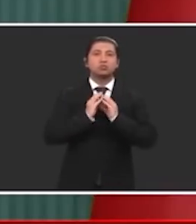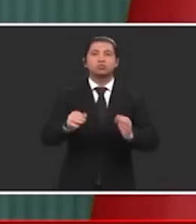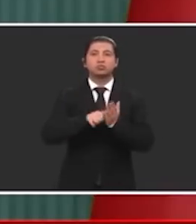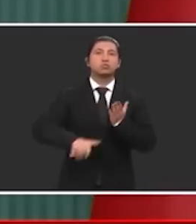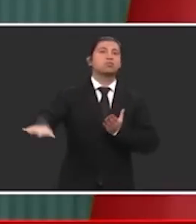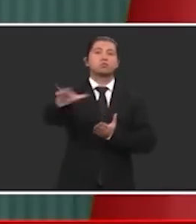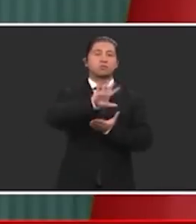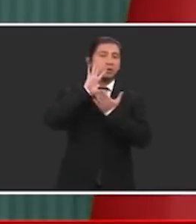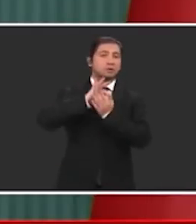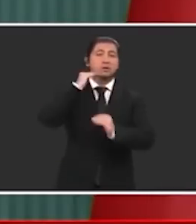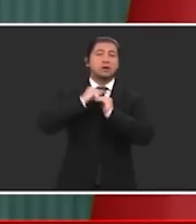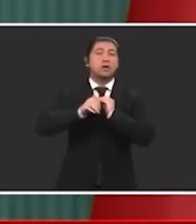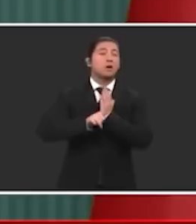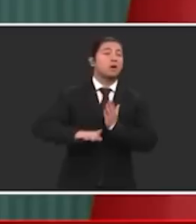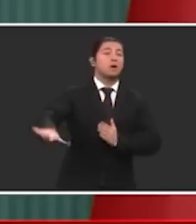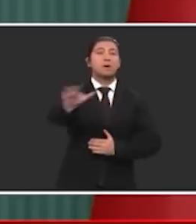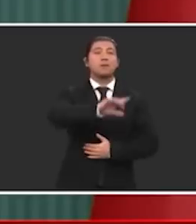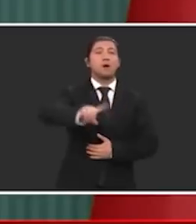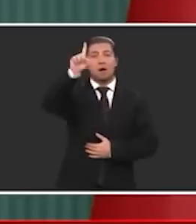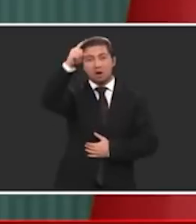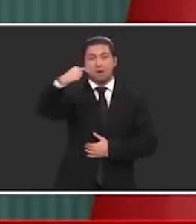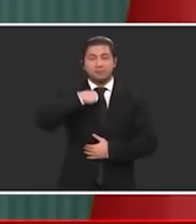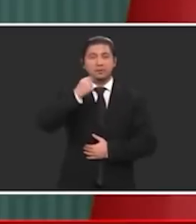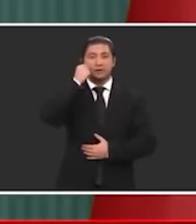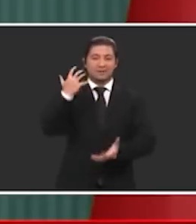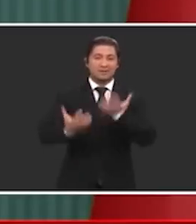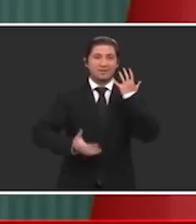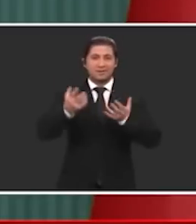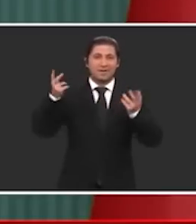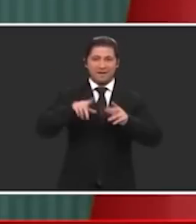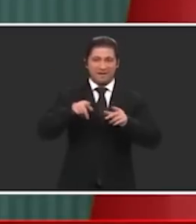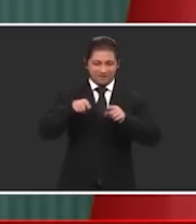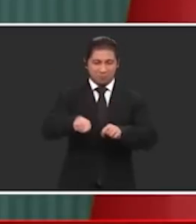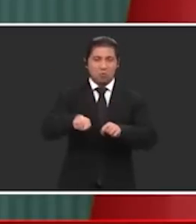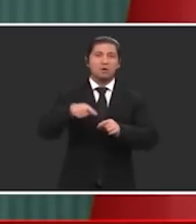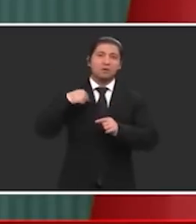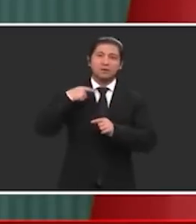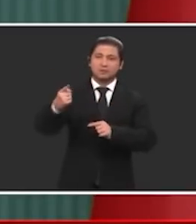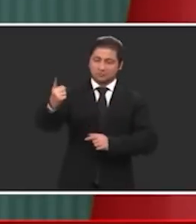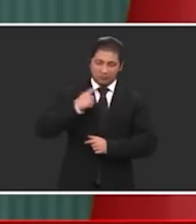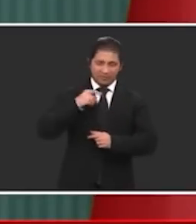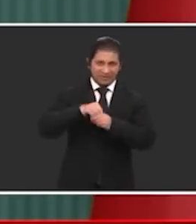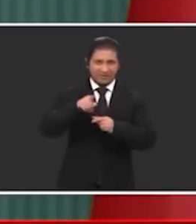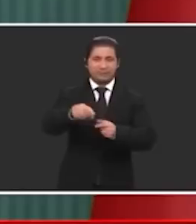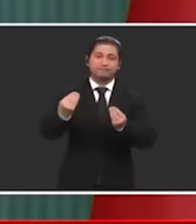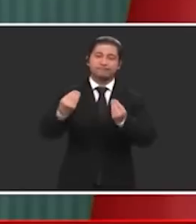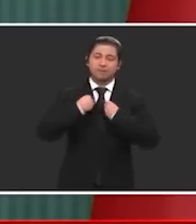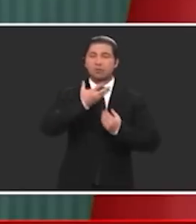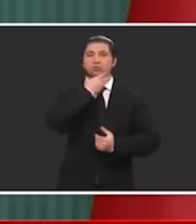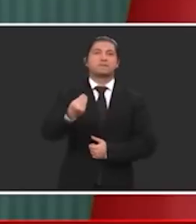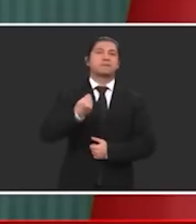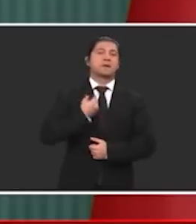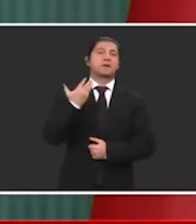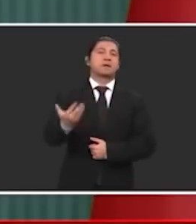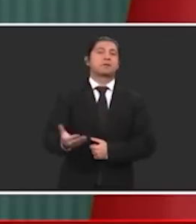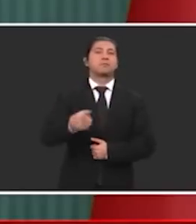bir beşeriyet. Ya Rab bizi mahşerde bu ikrar ile haşret.